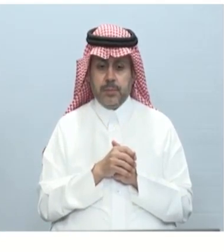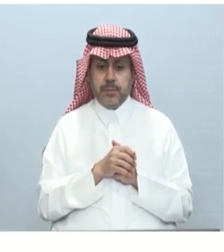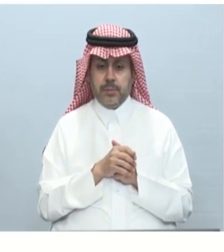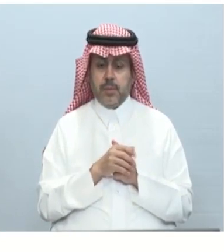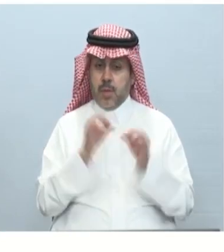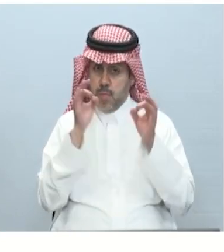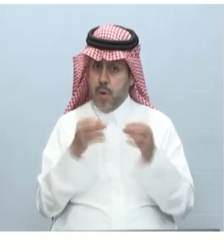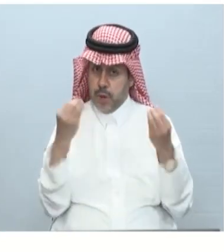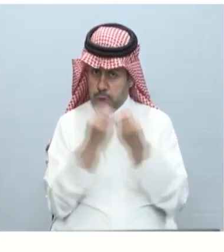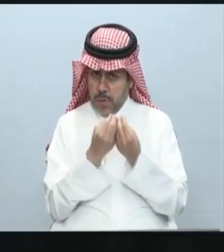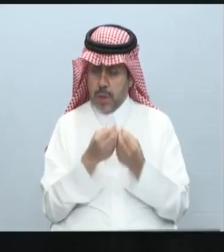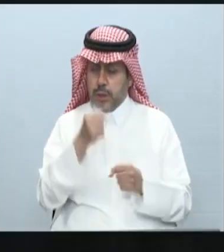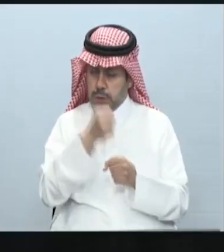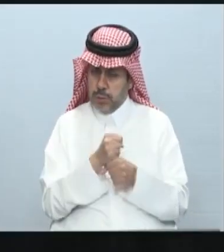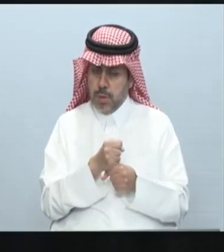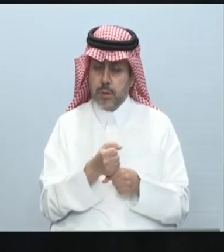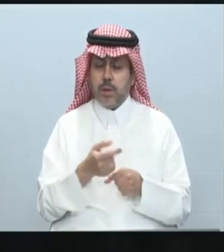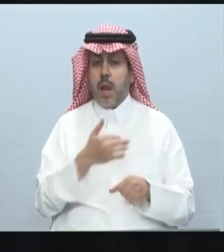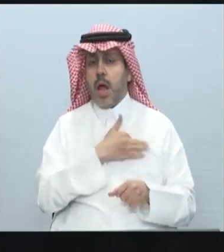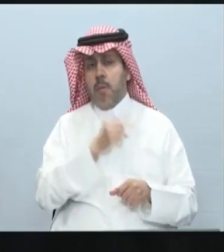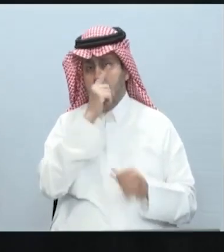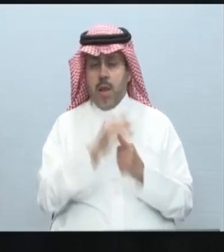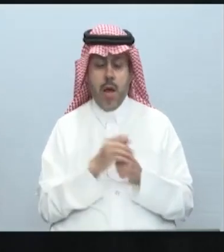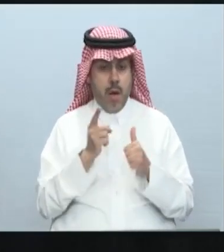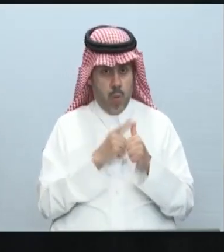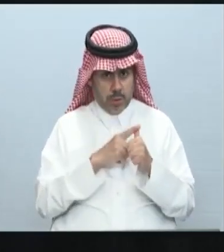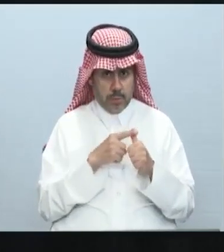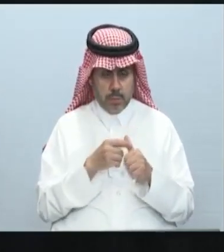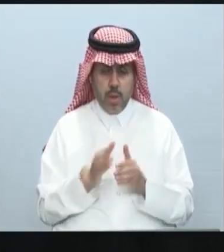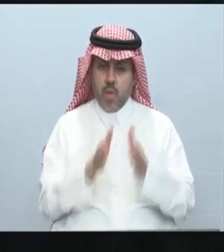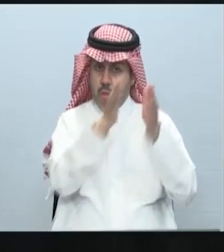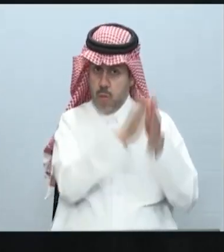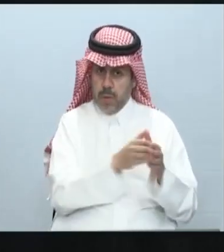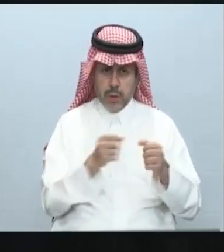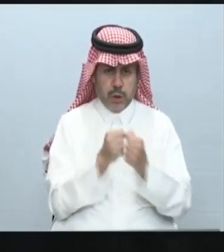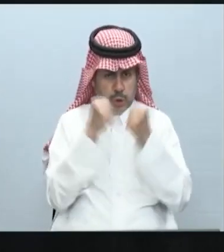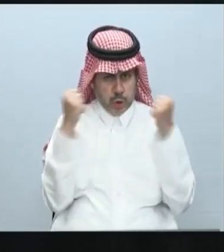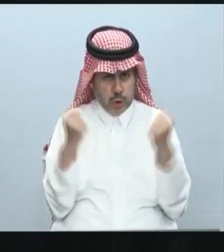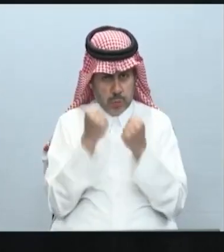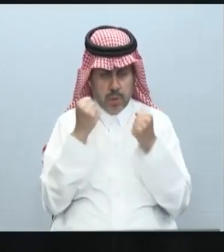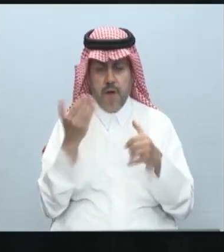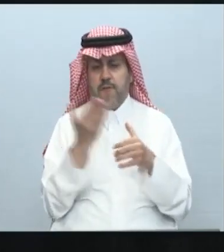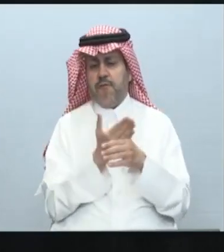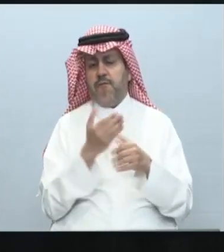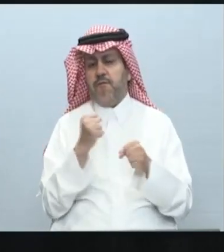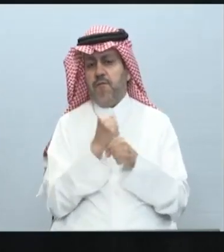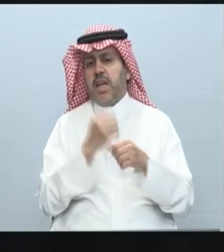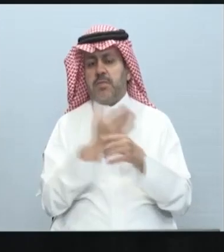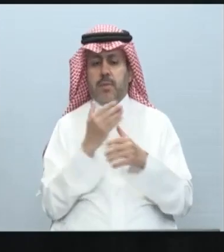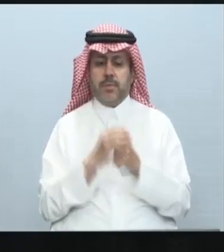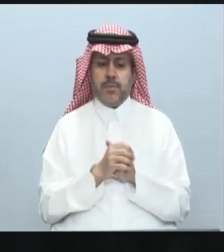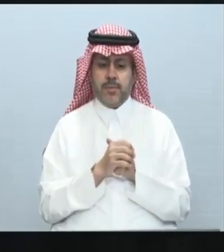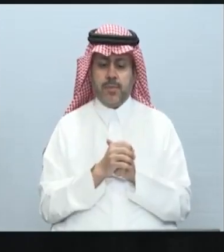لابد نجمع بين اعتماد القلب على الله اول الامر ثم بعد ذلك نفعل السبب الشرعي